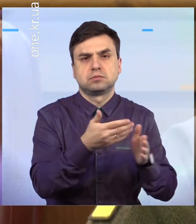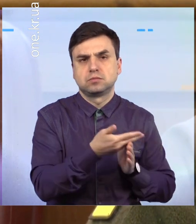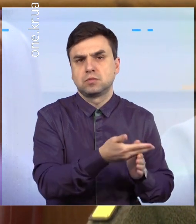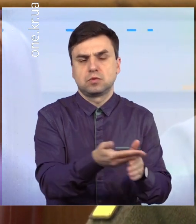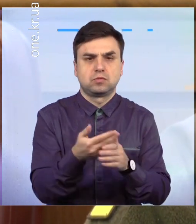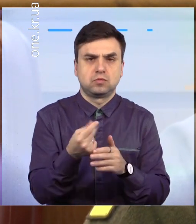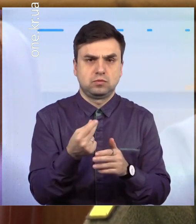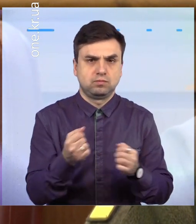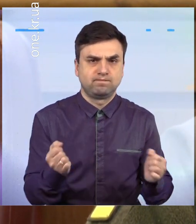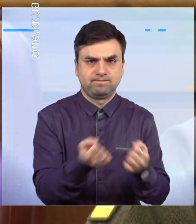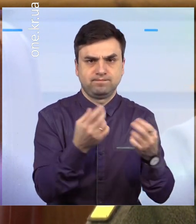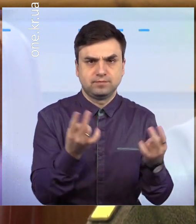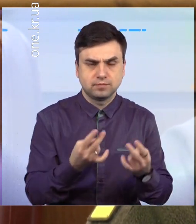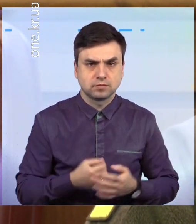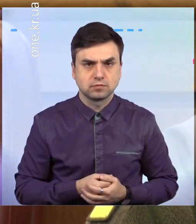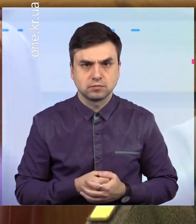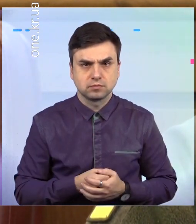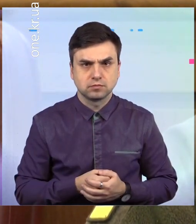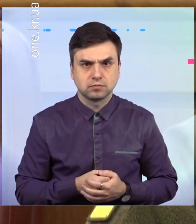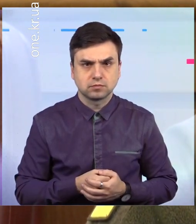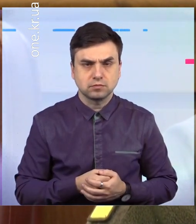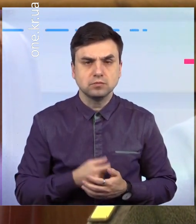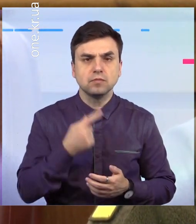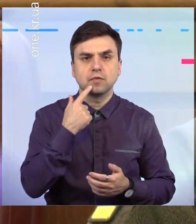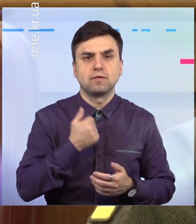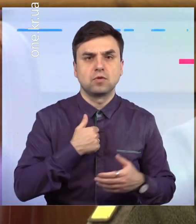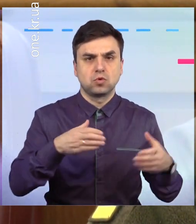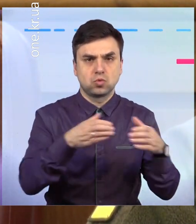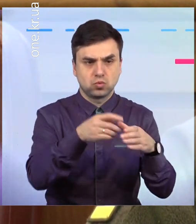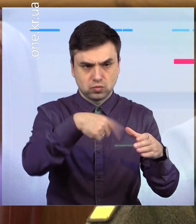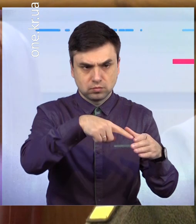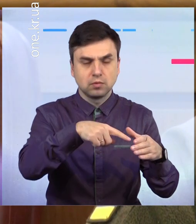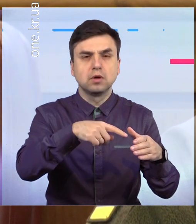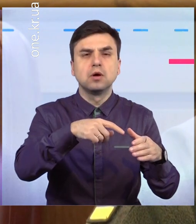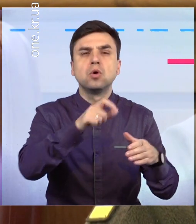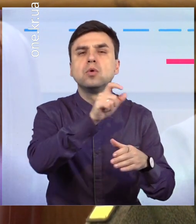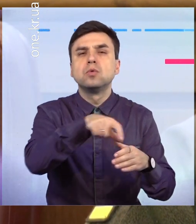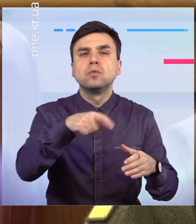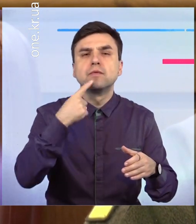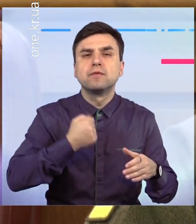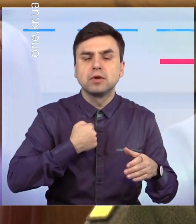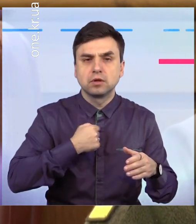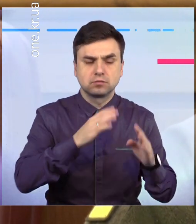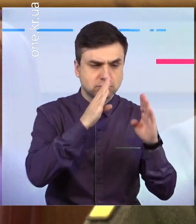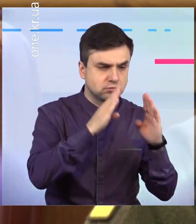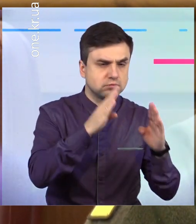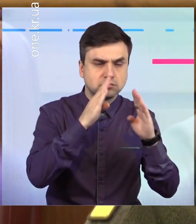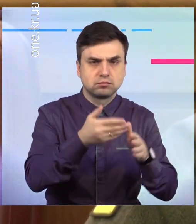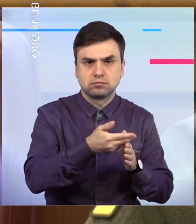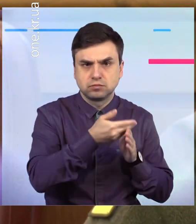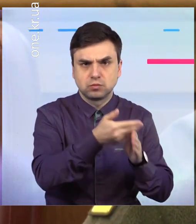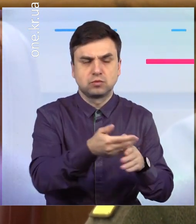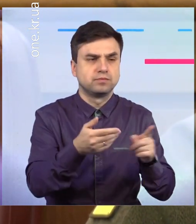оборони. Особистий состав батальйону отримає адресну фінансову допомогу для